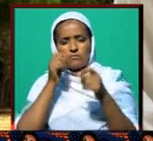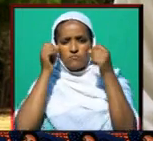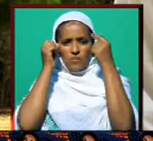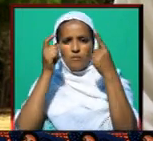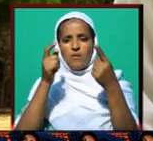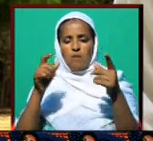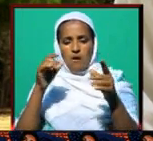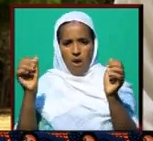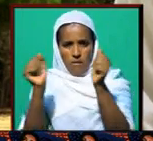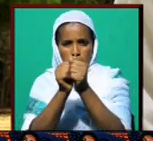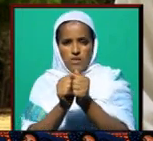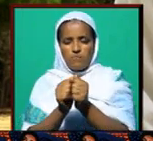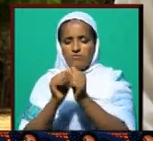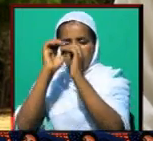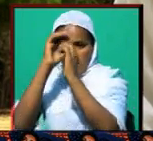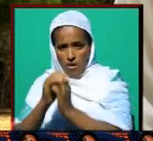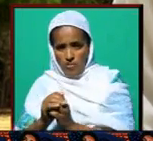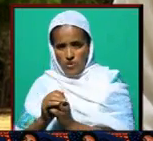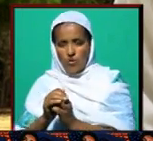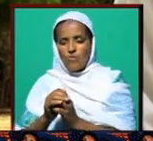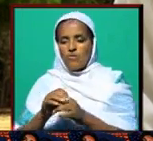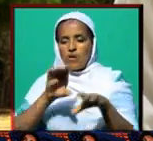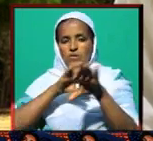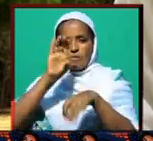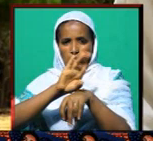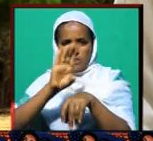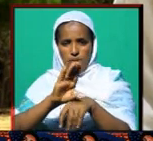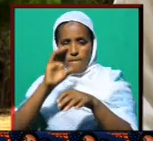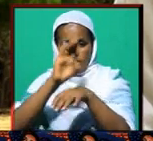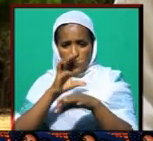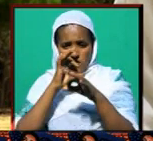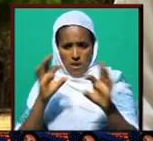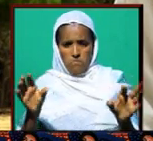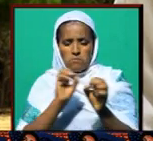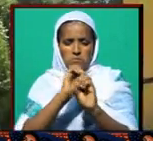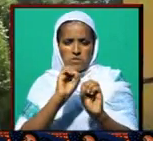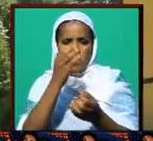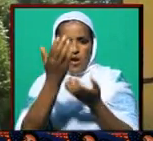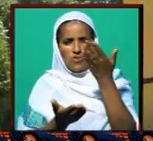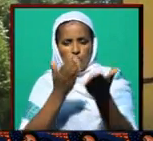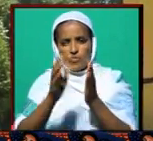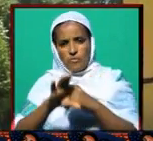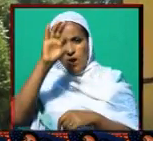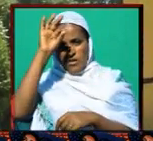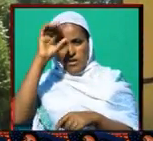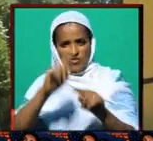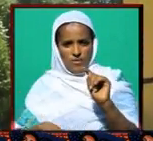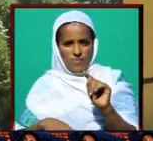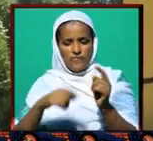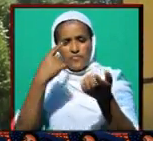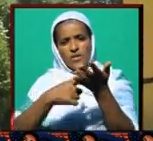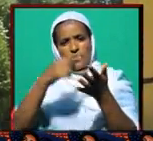ነው። እግዚአብሔርን በሙሉ ምስጢር እንድንረዳው አንድ ላይ ሆነን ተሰባስበን እንድናመልከው ያደርገናል። ያለ ቤተ